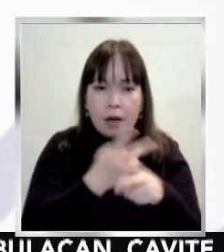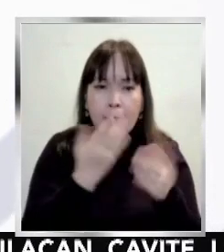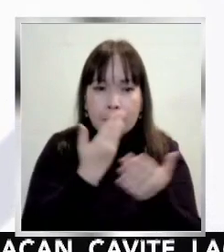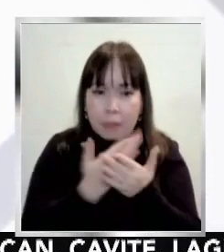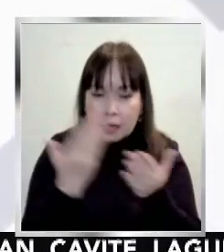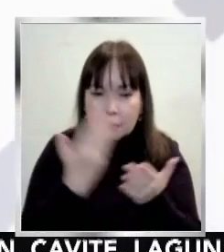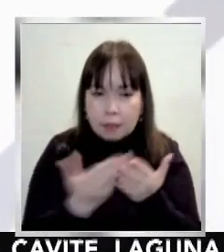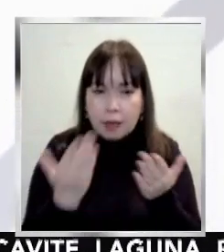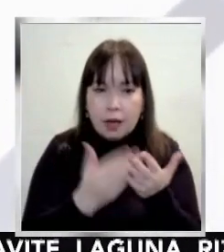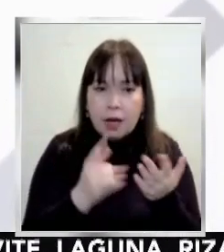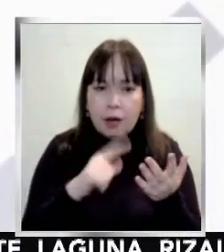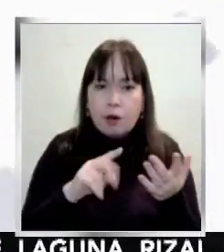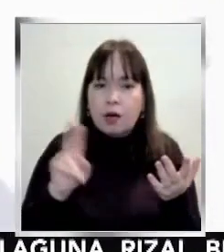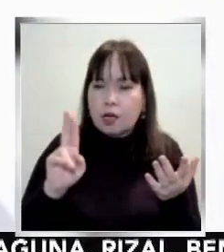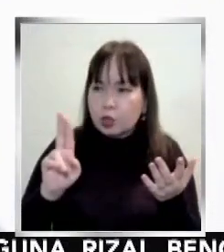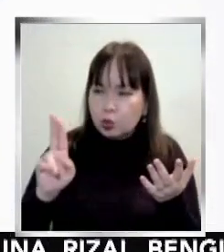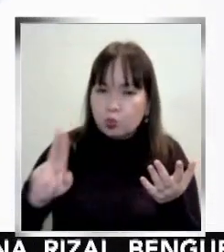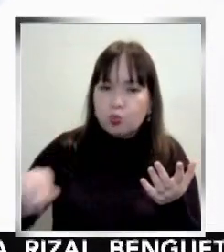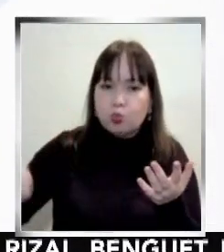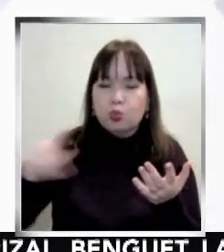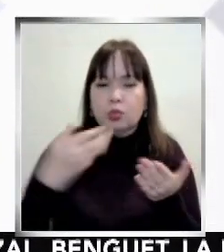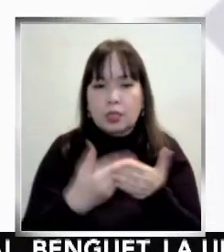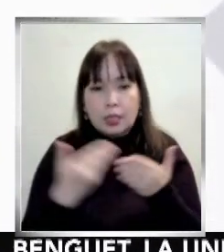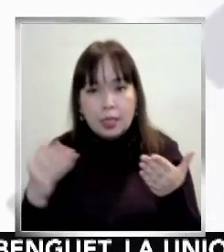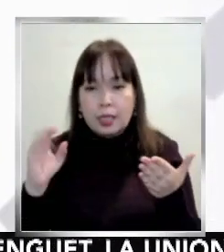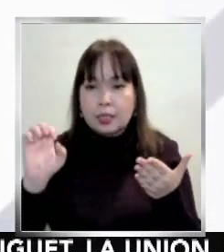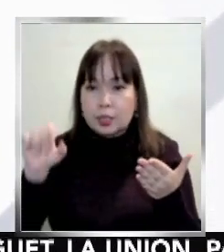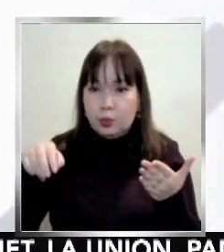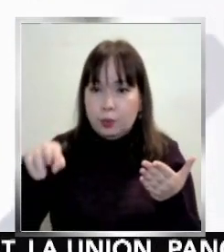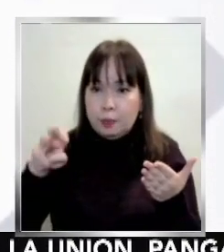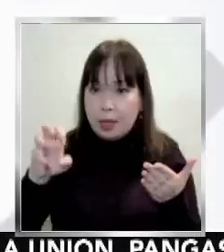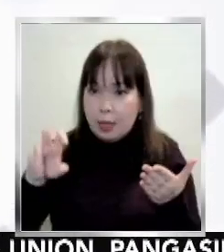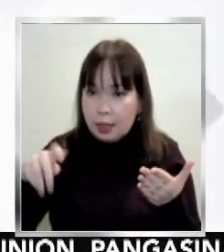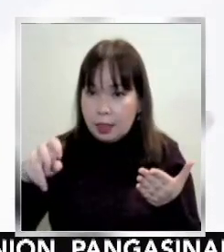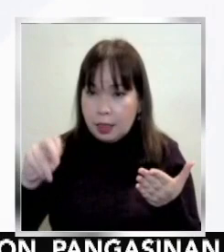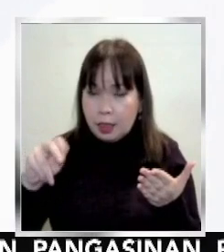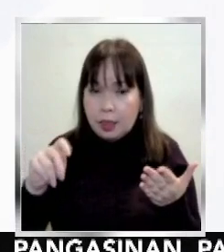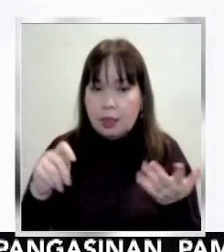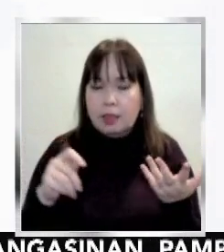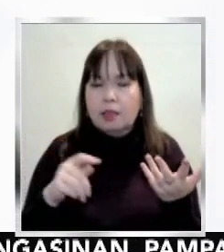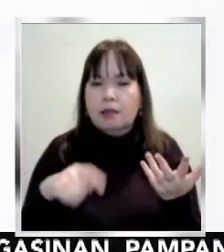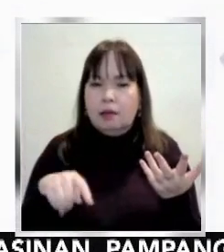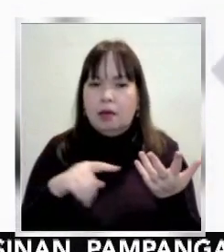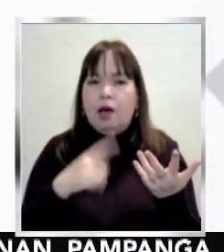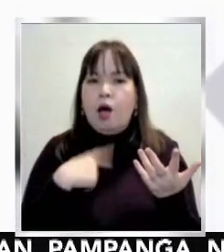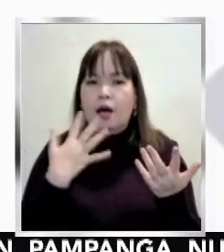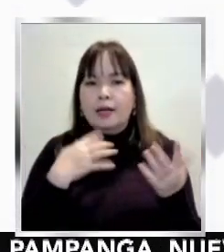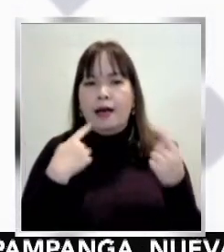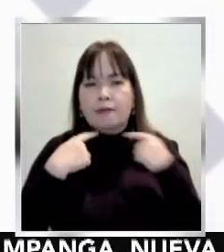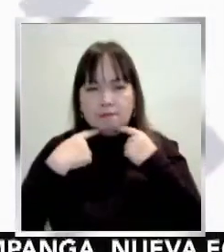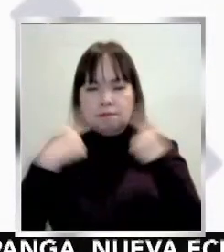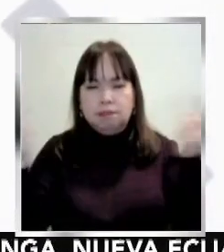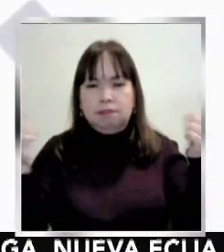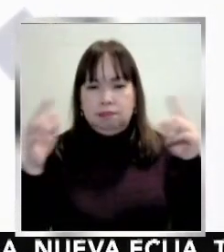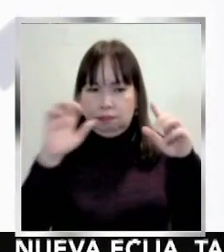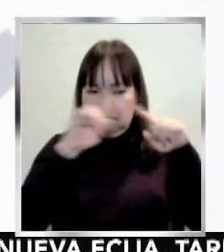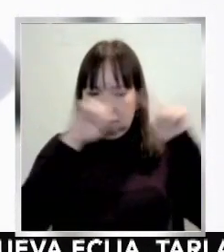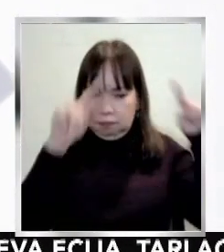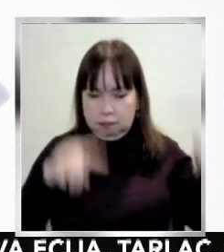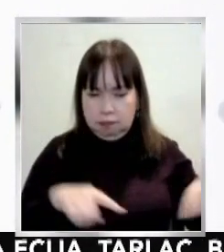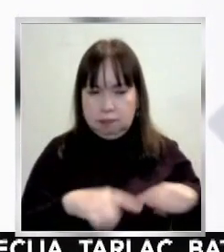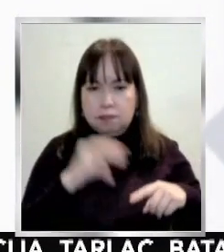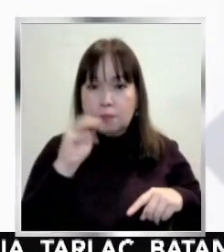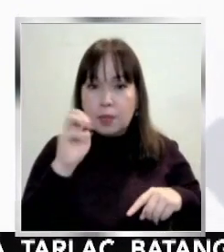Use Supplies and Equipment o CSE. Naglabas na raw ng direktiba si Santiago na itigil muna